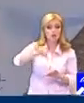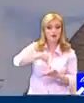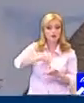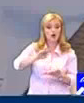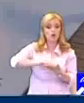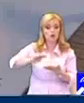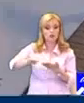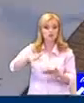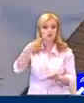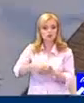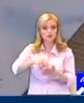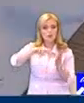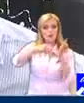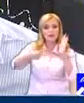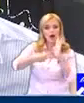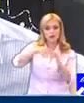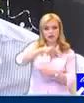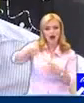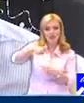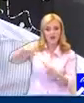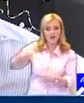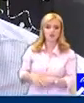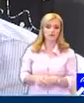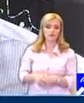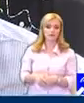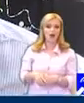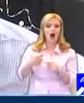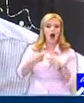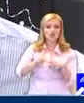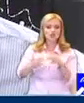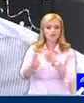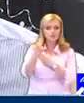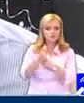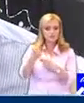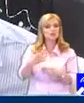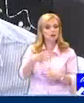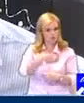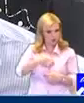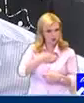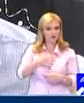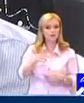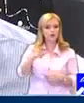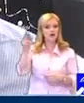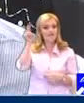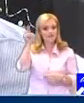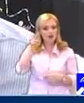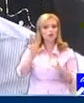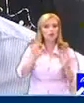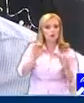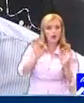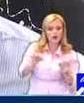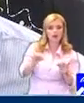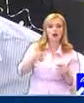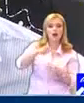își vor scrie propriul plan de afacere. Acest curs este important pe de o parte că învață despre mediul de afaceri